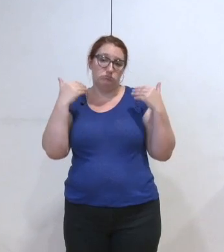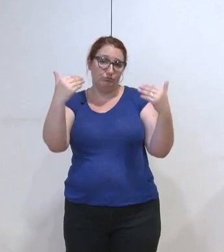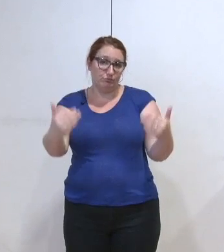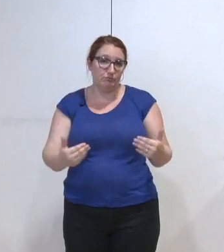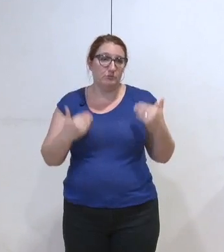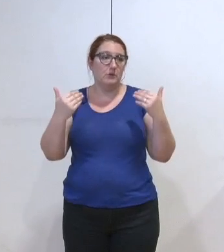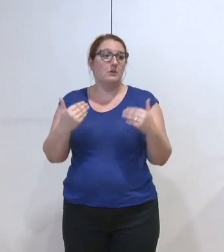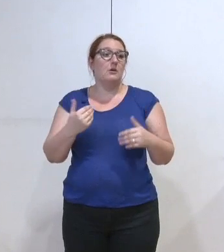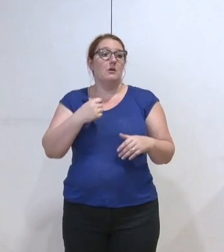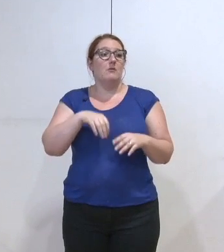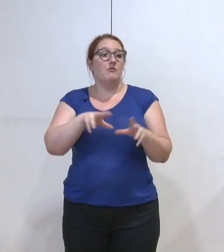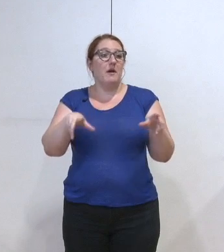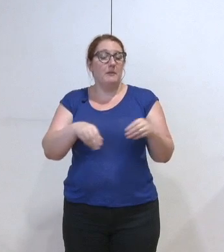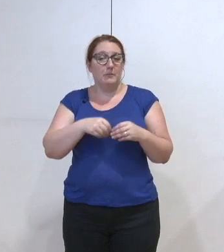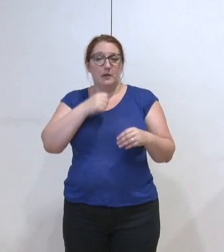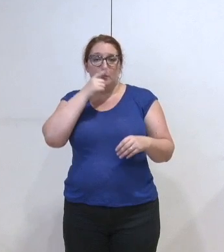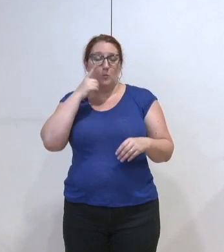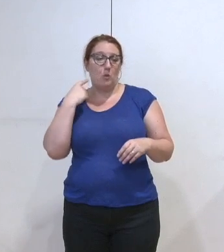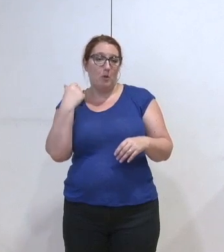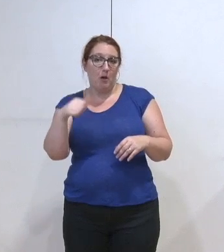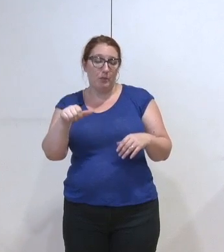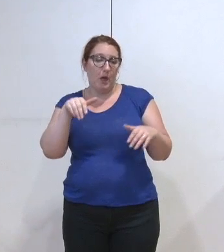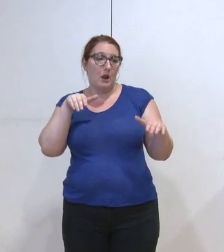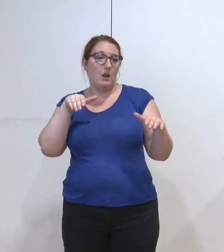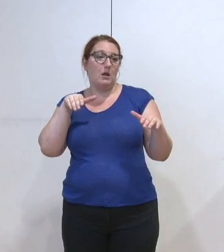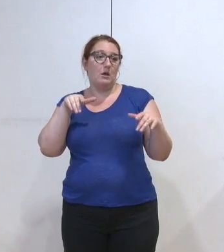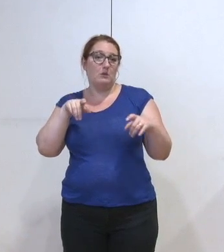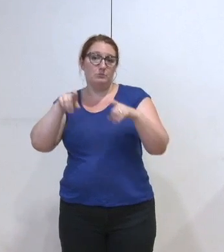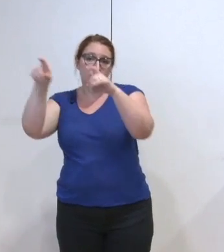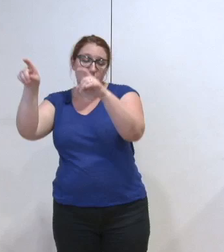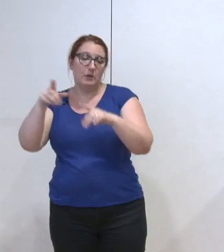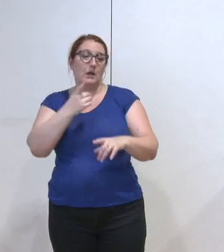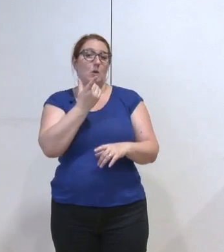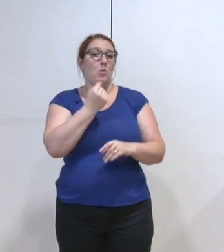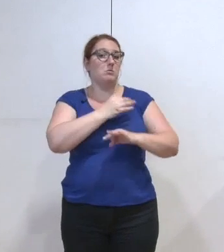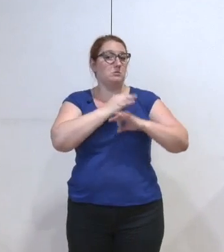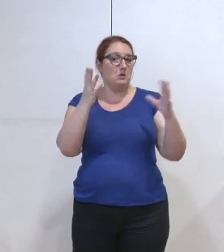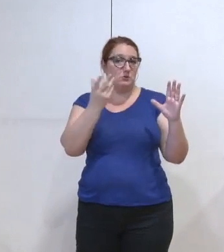sans enfants pour parler de la stabilité des